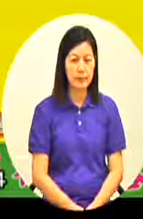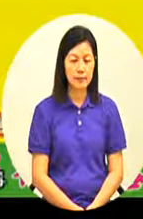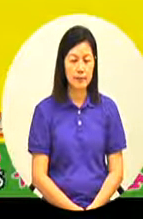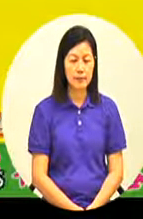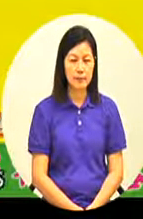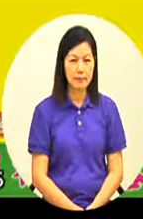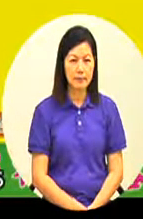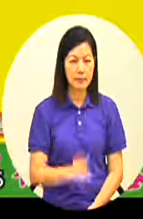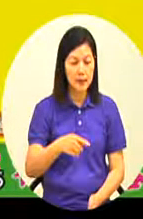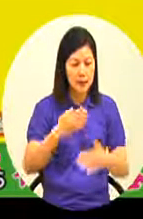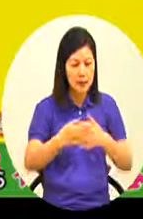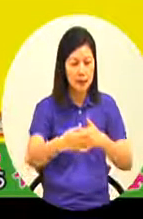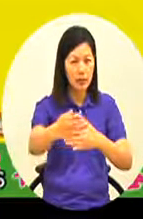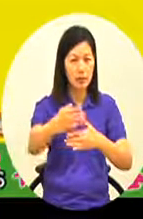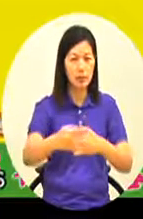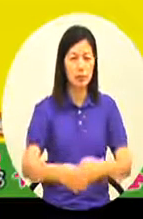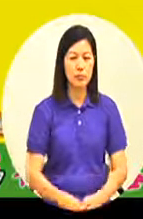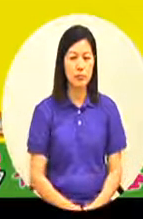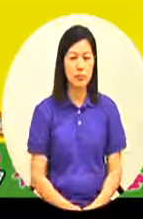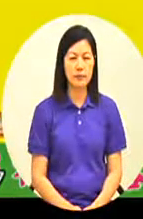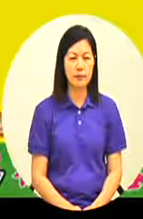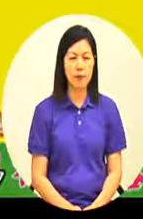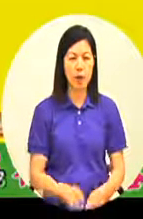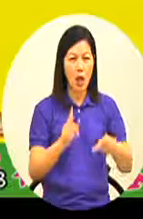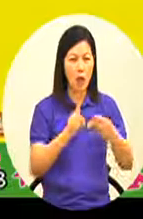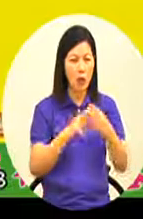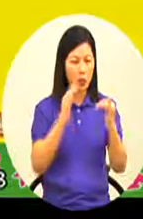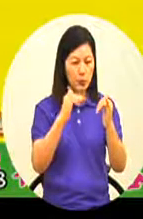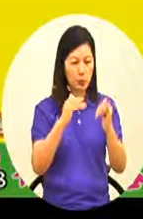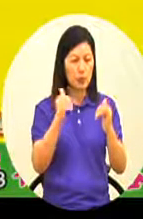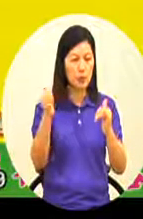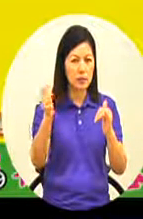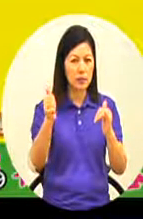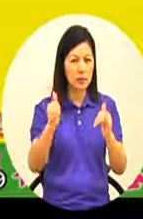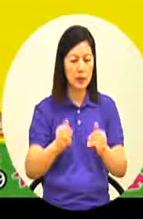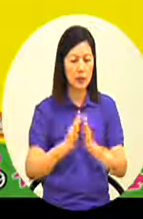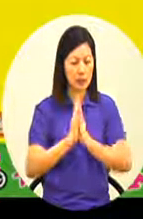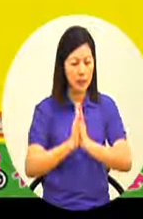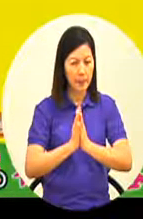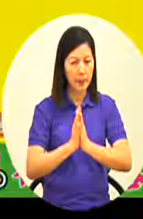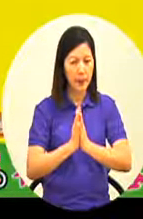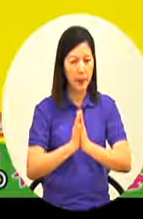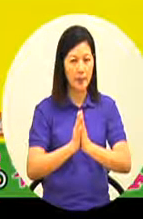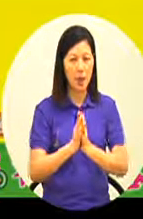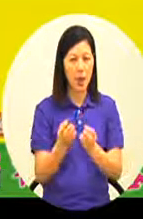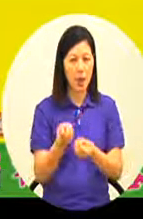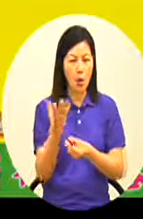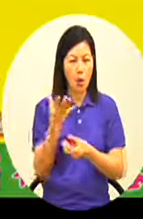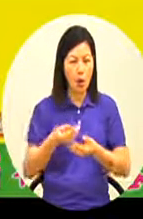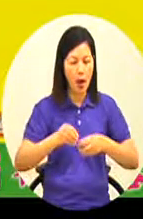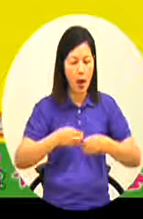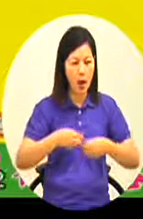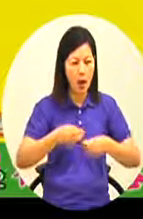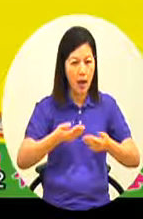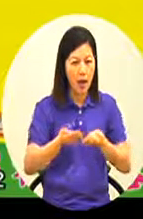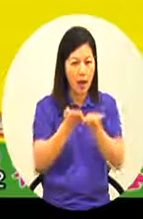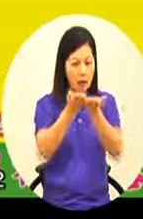这样子的时候，就是讲主祭者伊在上香、献花、献果